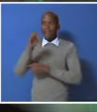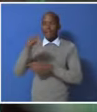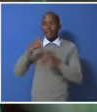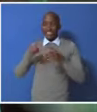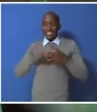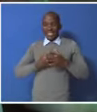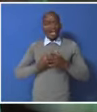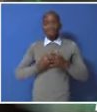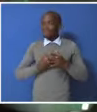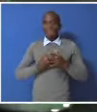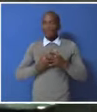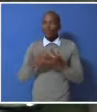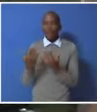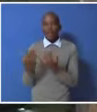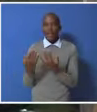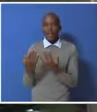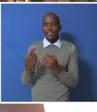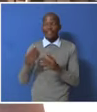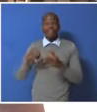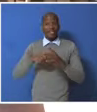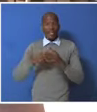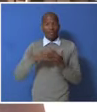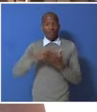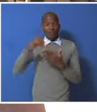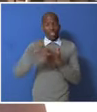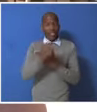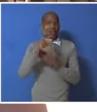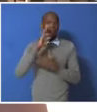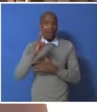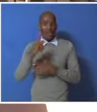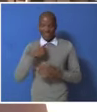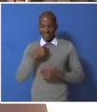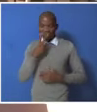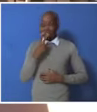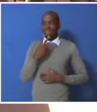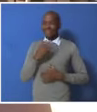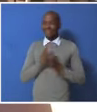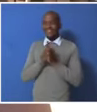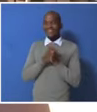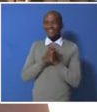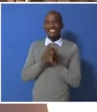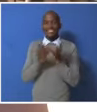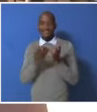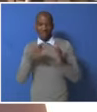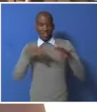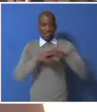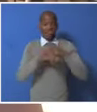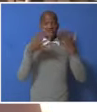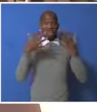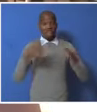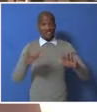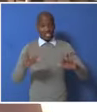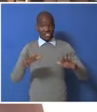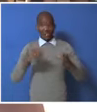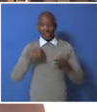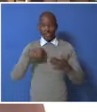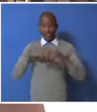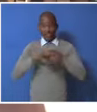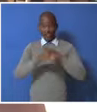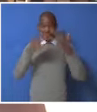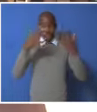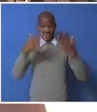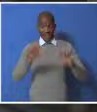mme ga ba ise ba simolole project ya teng. So ke be ke kgatlhega gore ke register in advance.